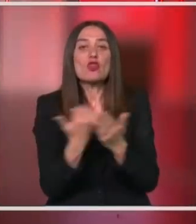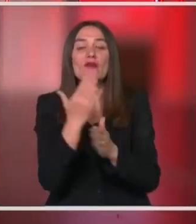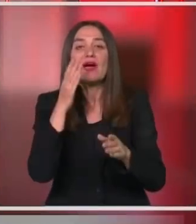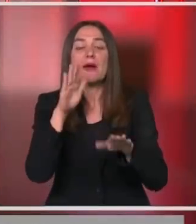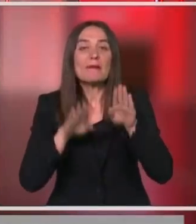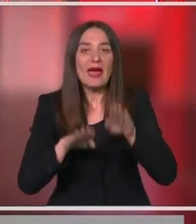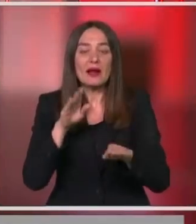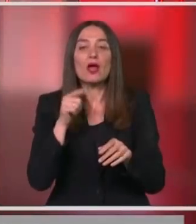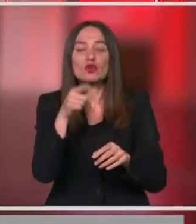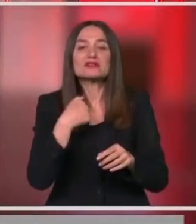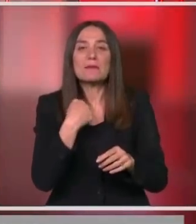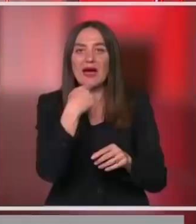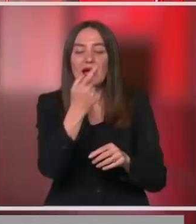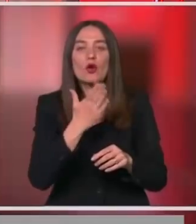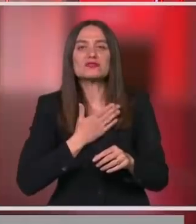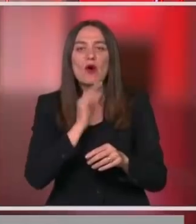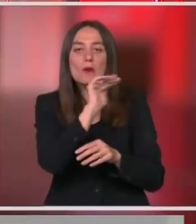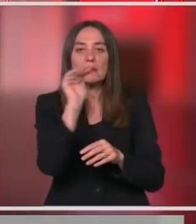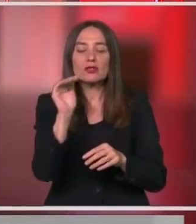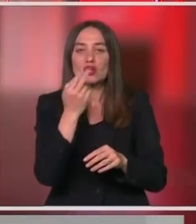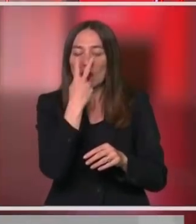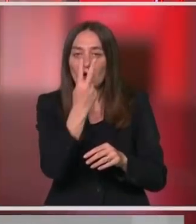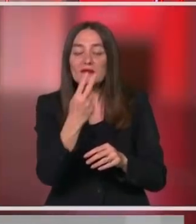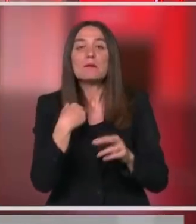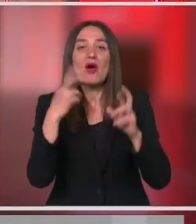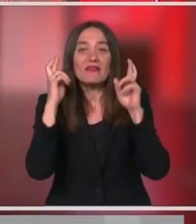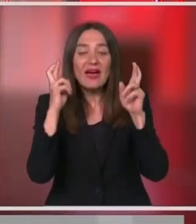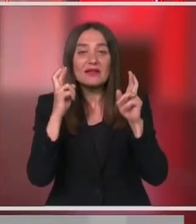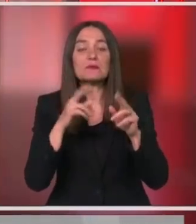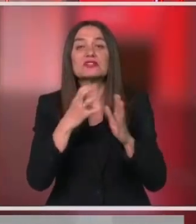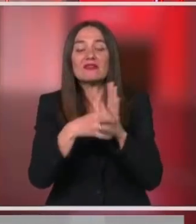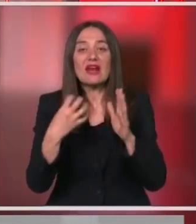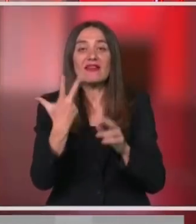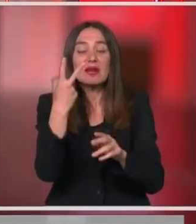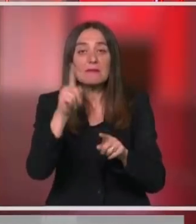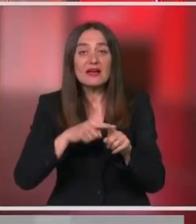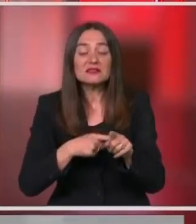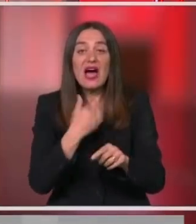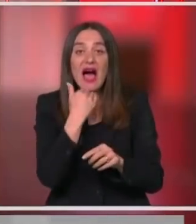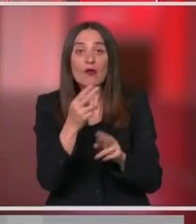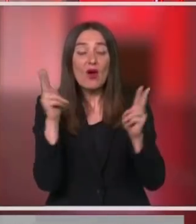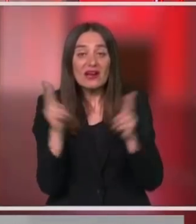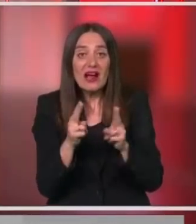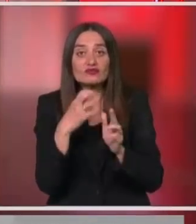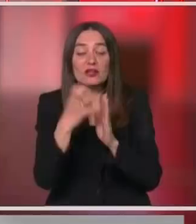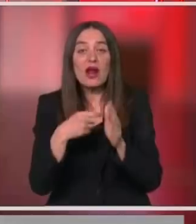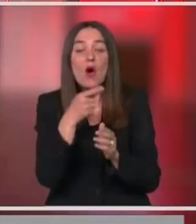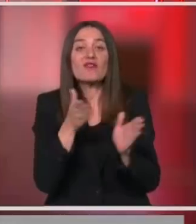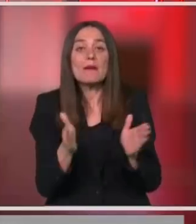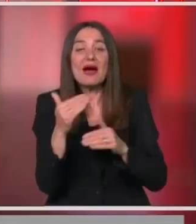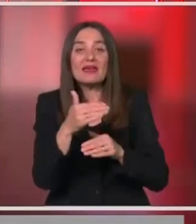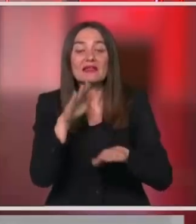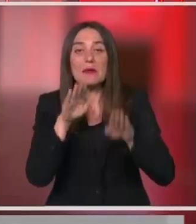sam rekao i u svom obraćanju. Dakle, gledamo, nadamo se da će trajati 3 meseca. Ako traje kraće, ovaj paket